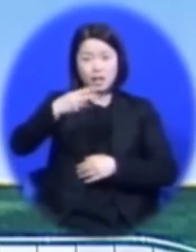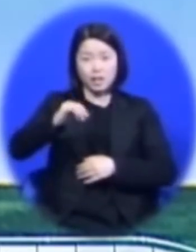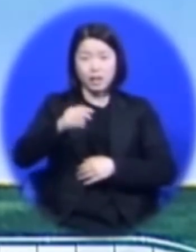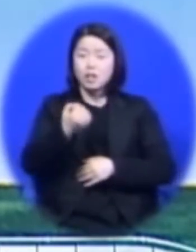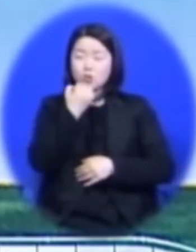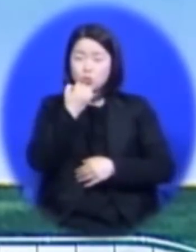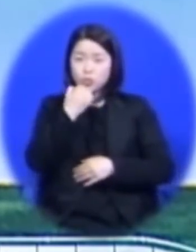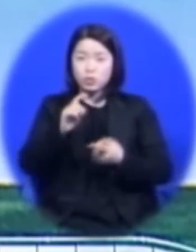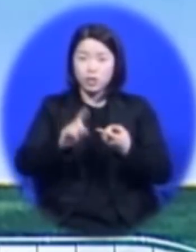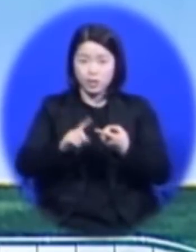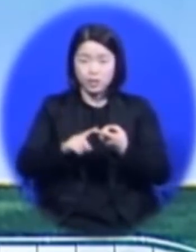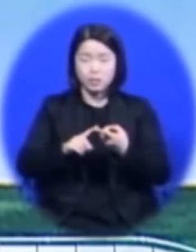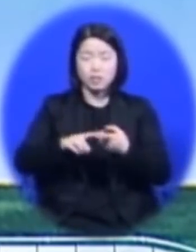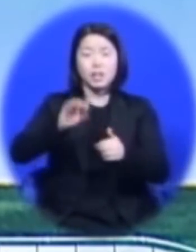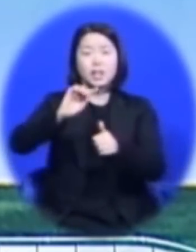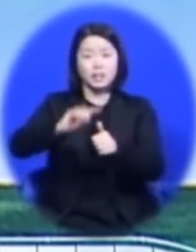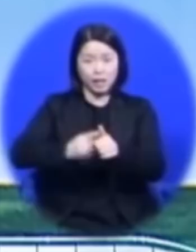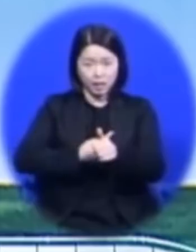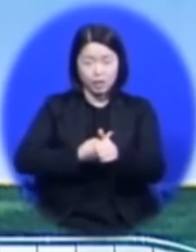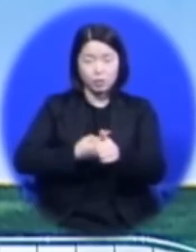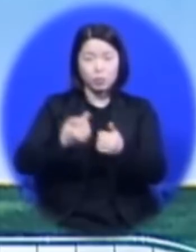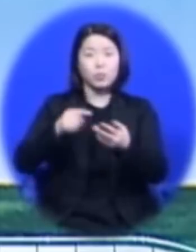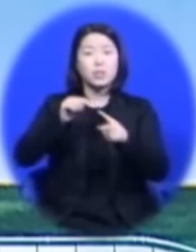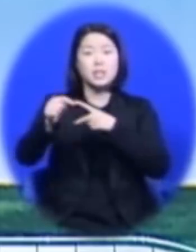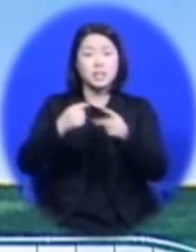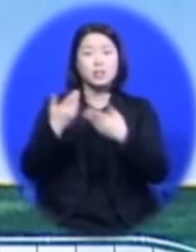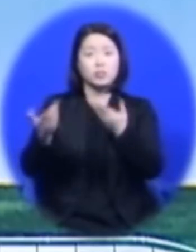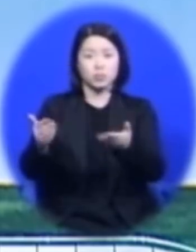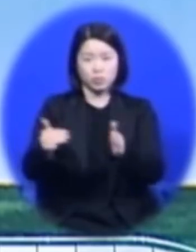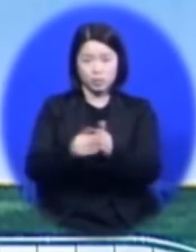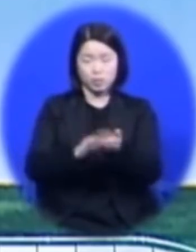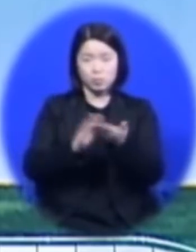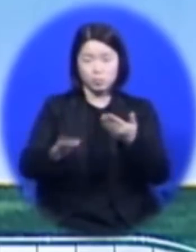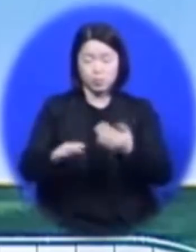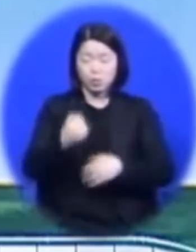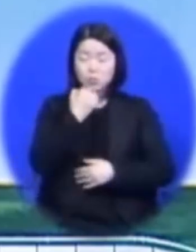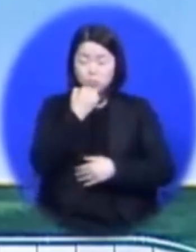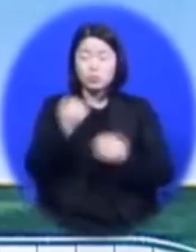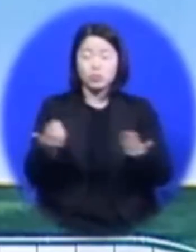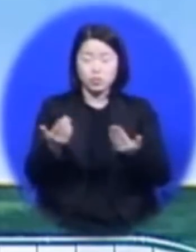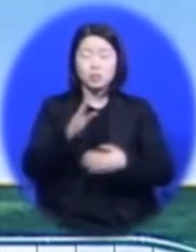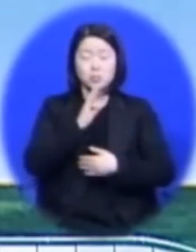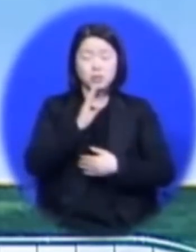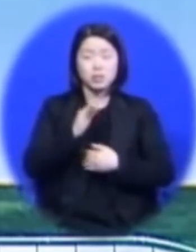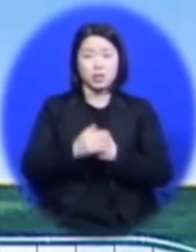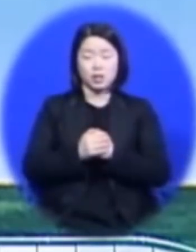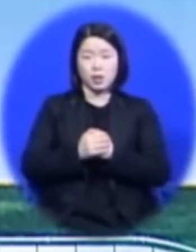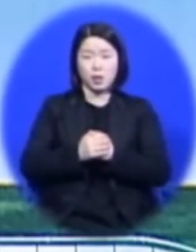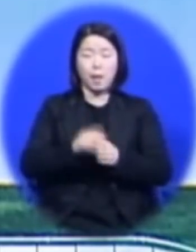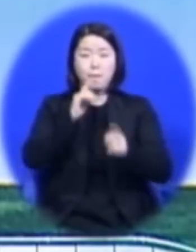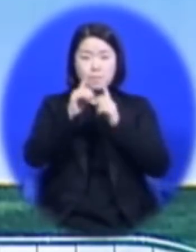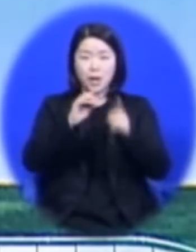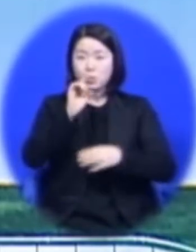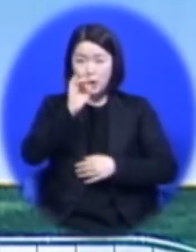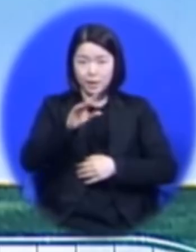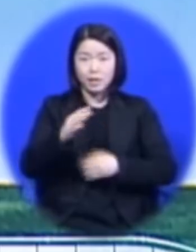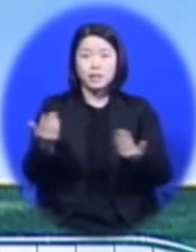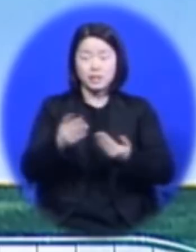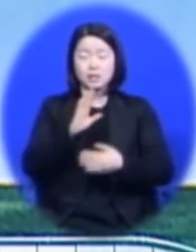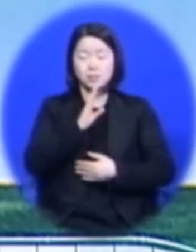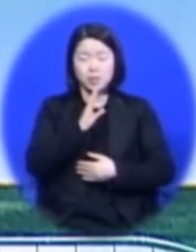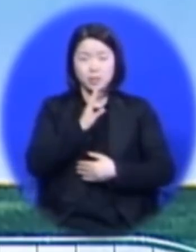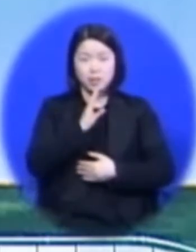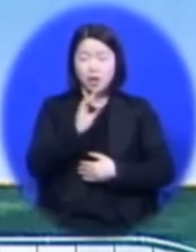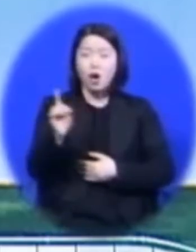것을 당연하다고 바다는 거죠 우슬 일이에요 웃을 일 말도 안되는 일이에요